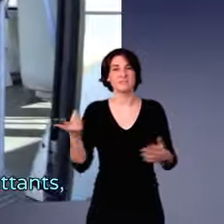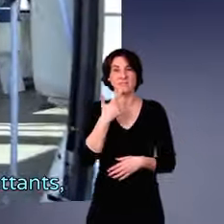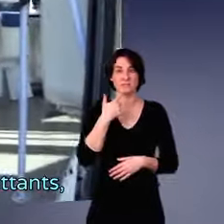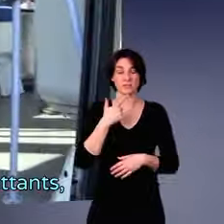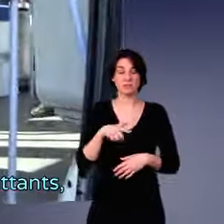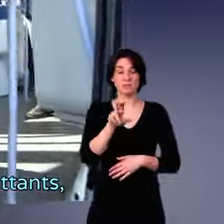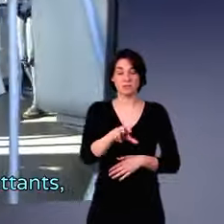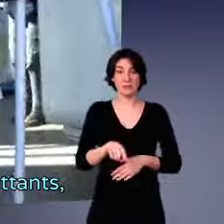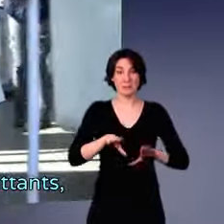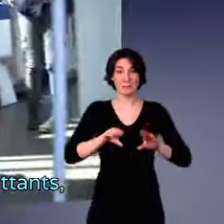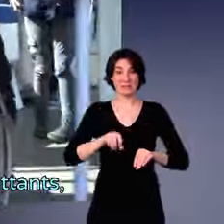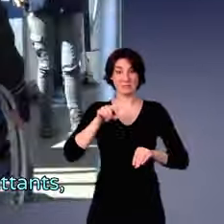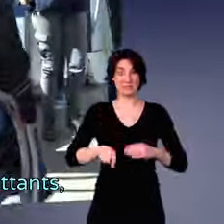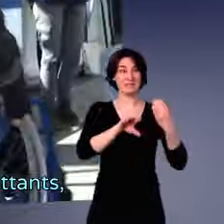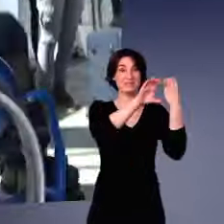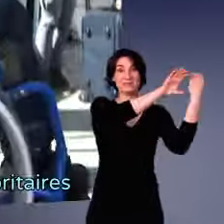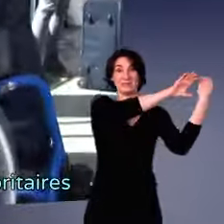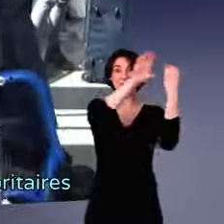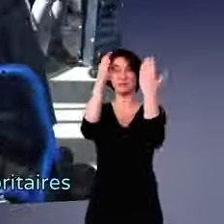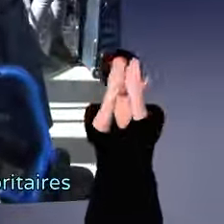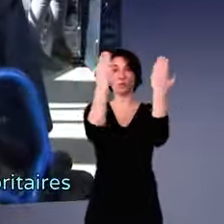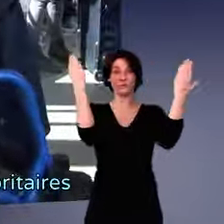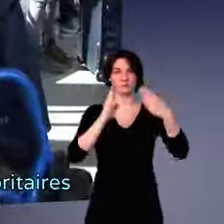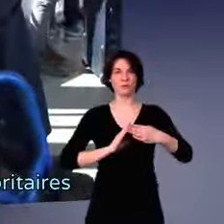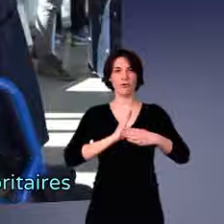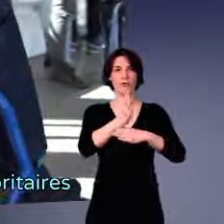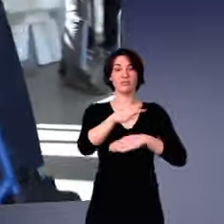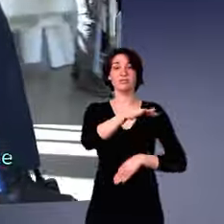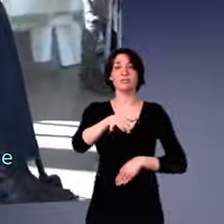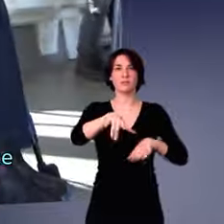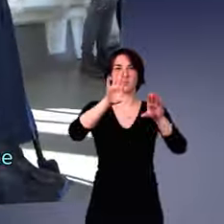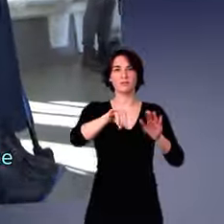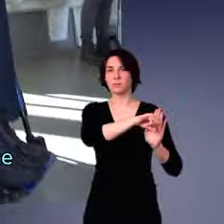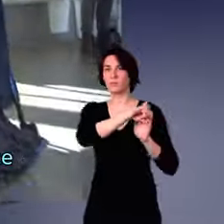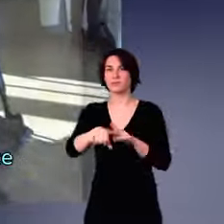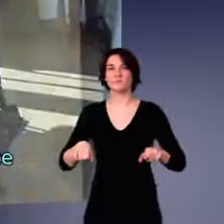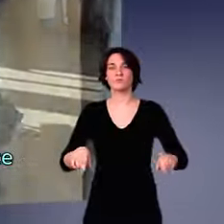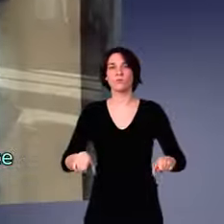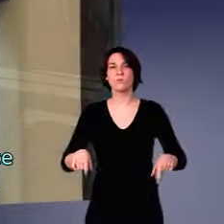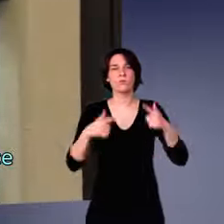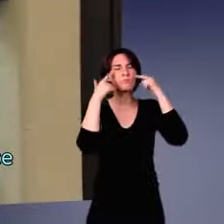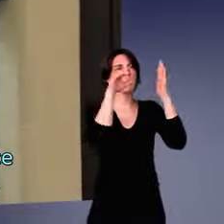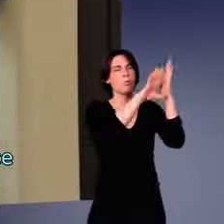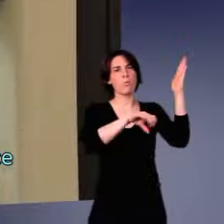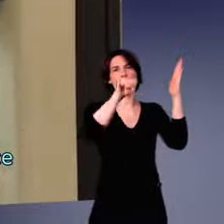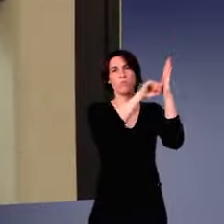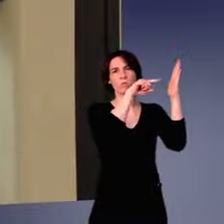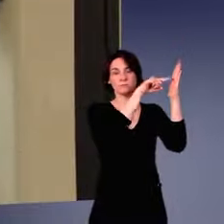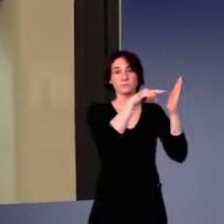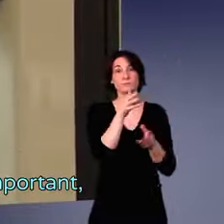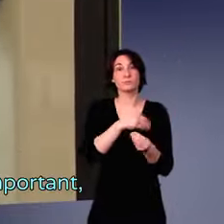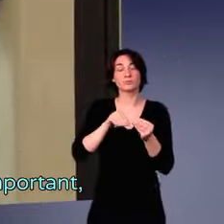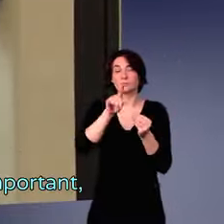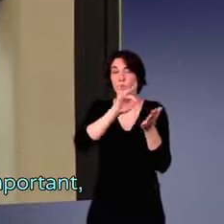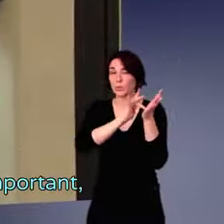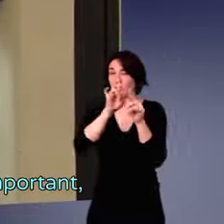positionner face aux portes à double battant avec un accès aux places prioritair confirmé par la présence du logo international